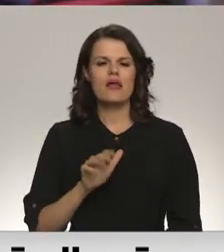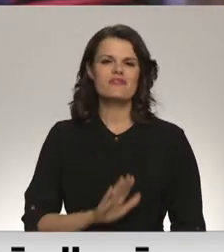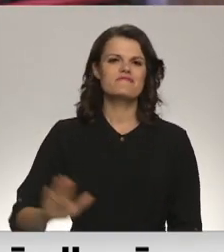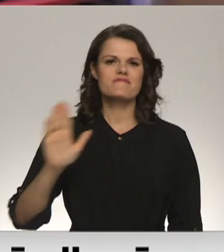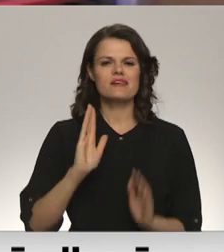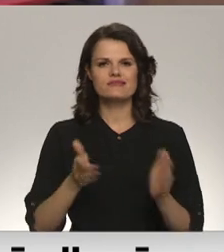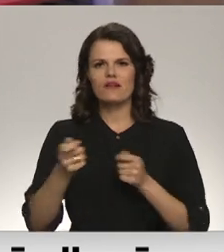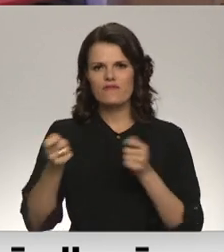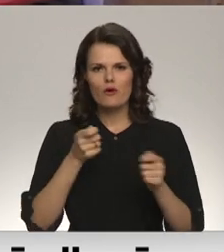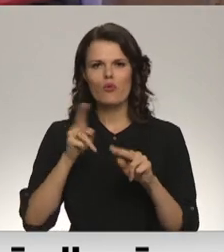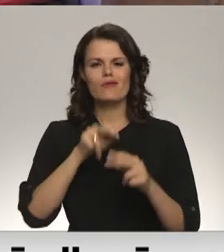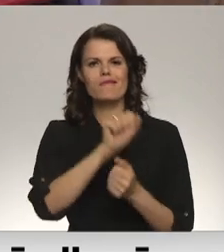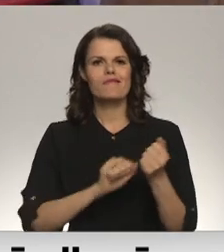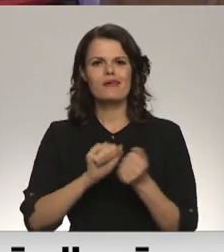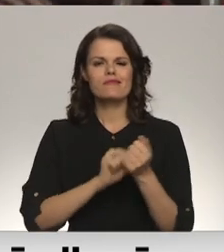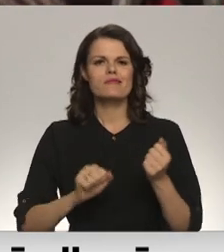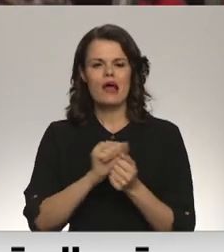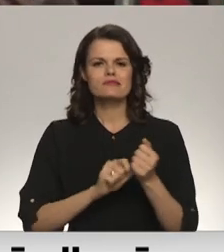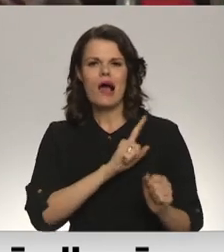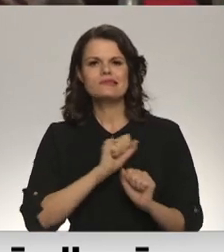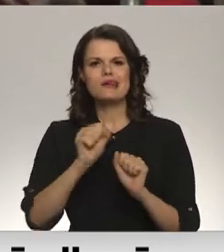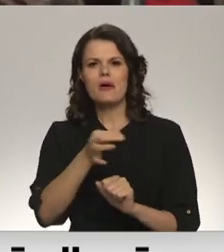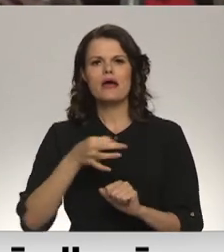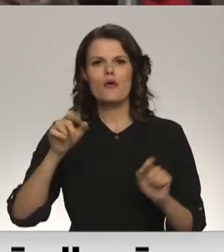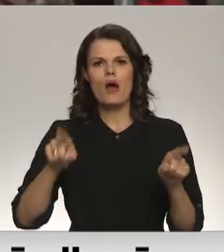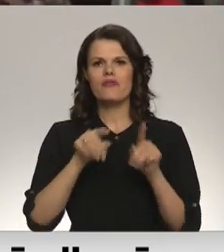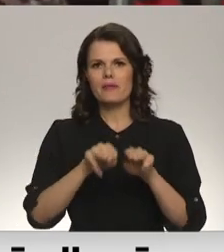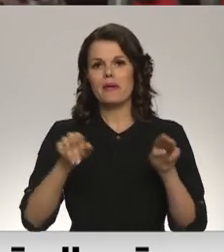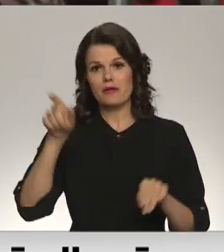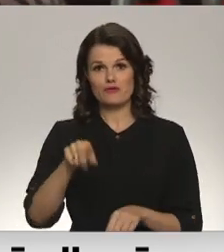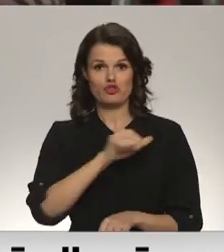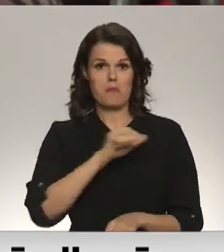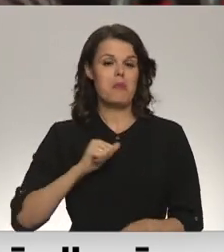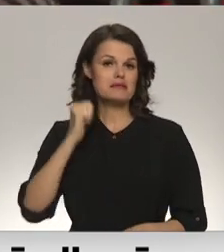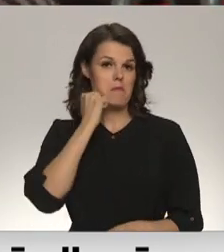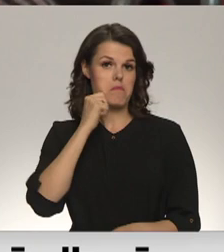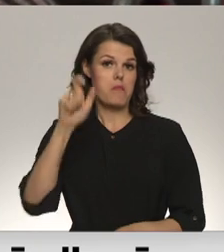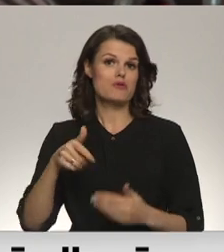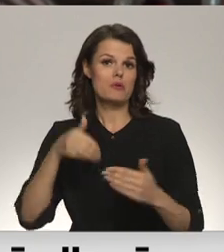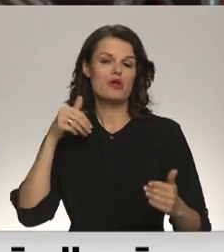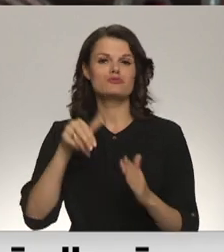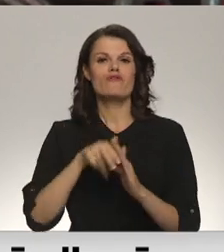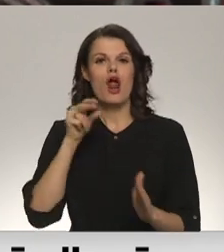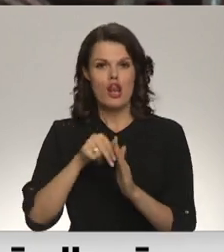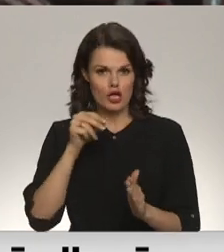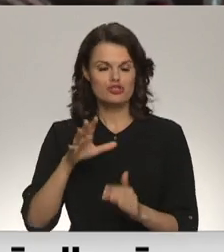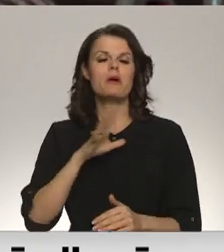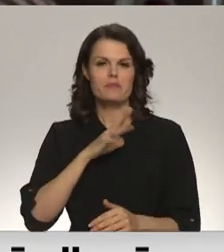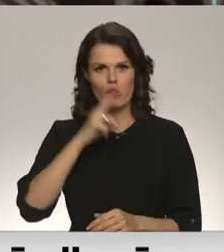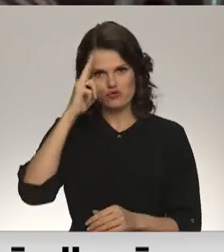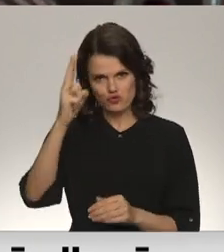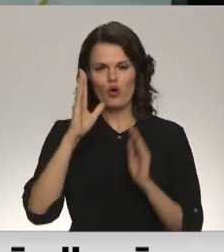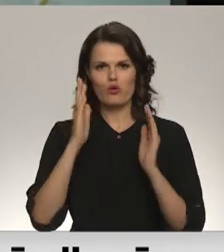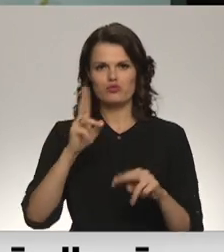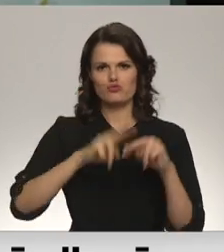vidas aizsardzības un reģionālās attīstības ministrs, kurš būdams bauščinieks jau pirms iepriekšējām vēlēšanām solīja panākt